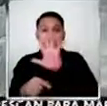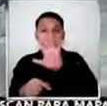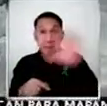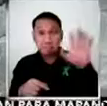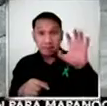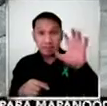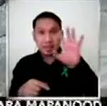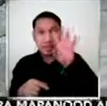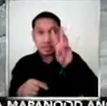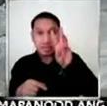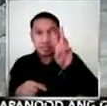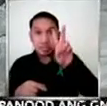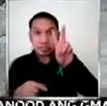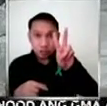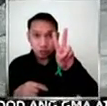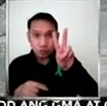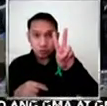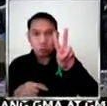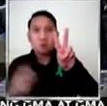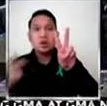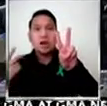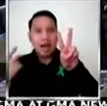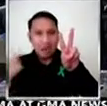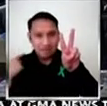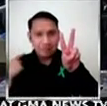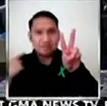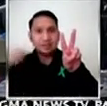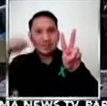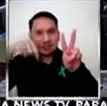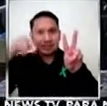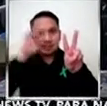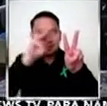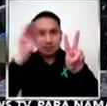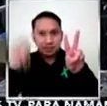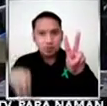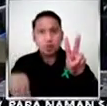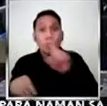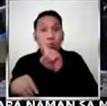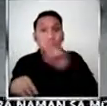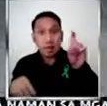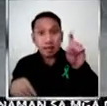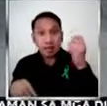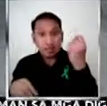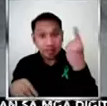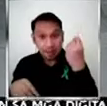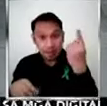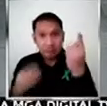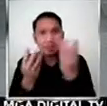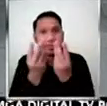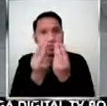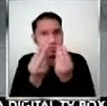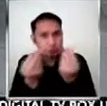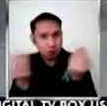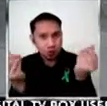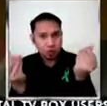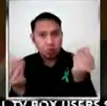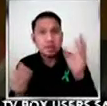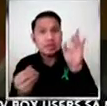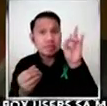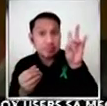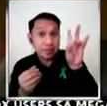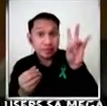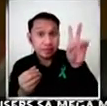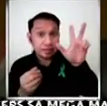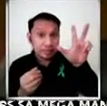ng COVID-19 active cases sa lungsod. 111 naman ang nakarecover, samantalang 73 ang